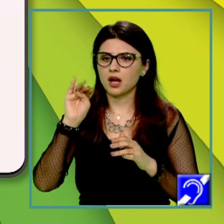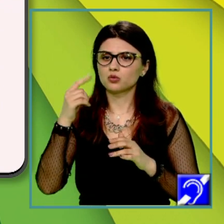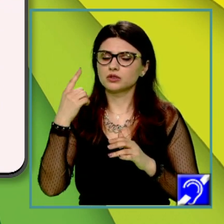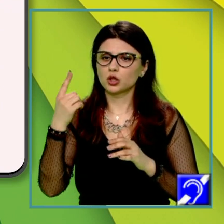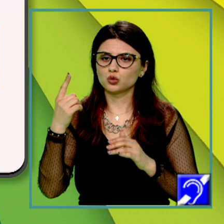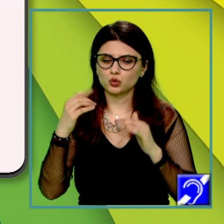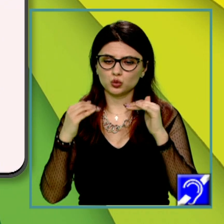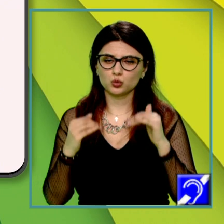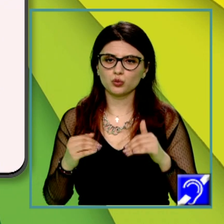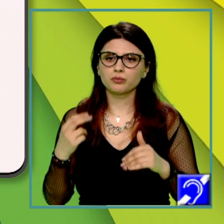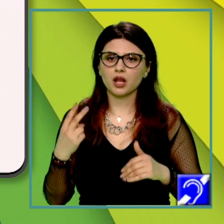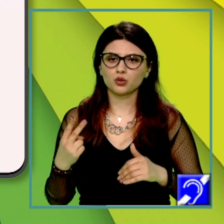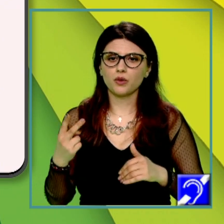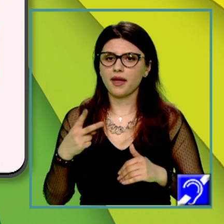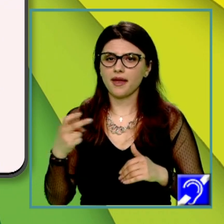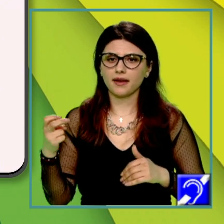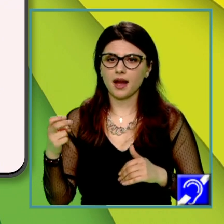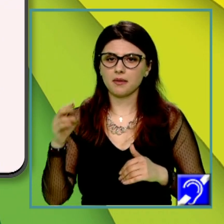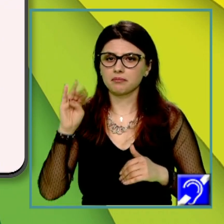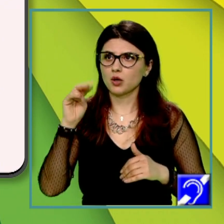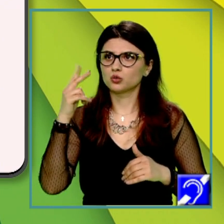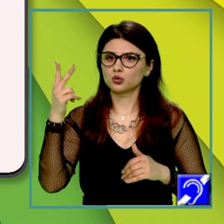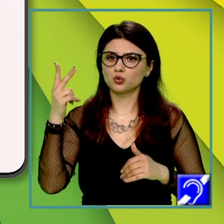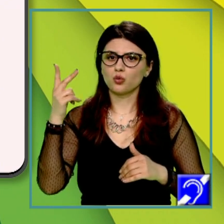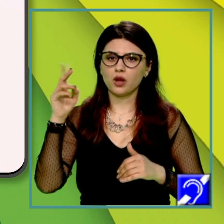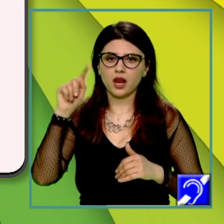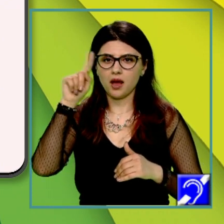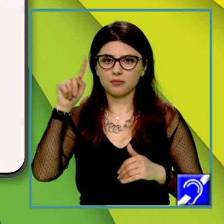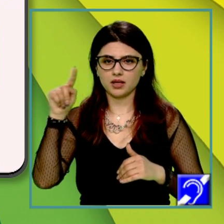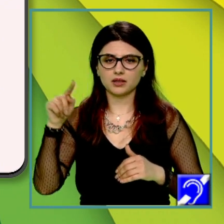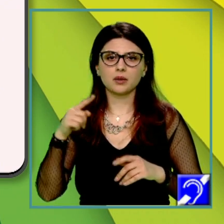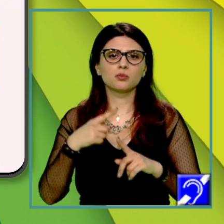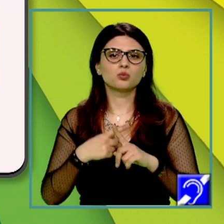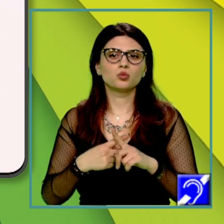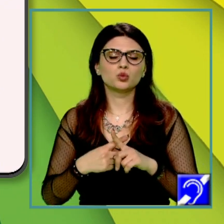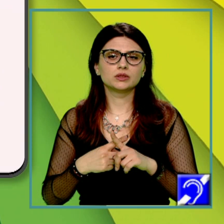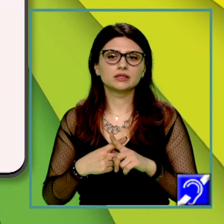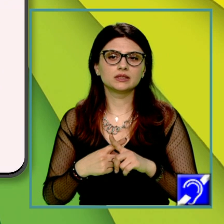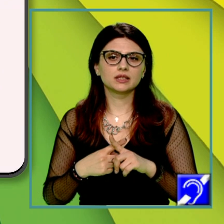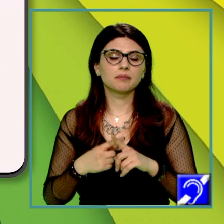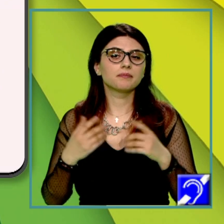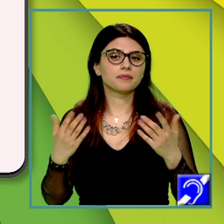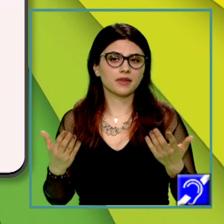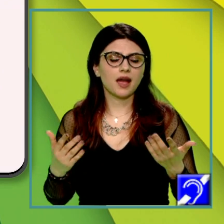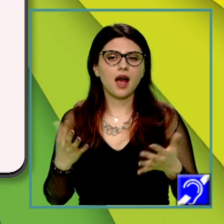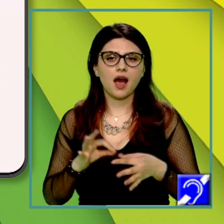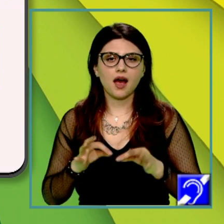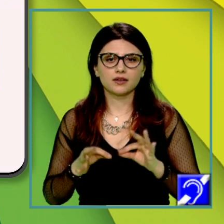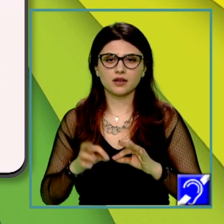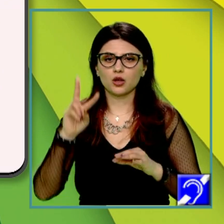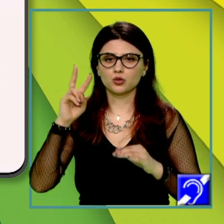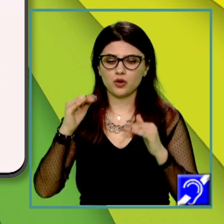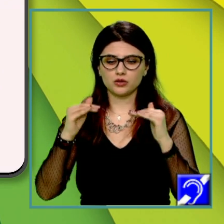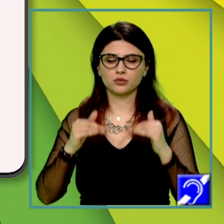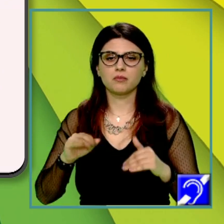2 egal cu 41 la pătrat înmulțit cu o cea de a doua efracție inversată adica doi supra